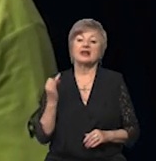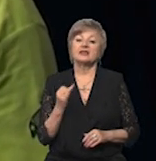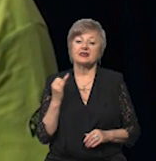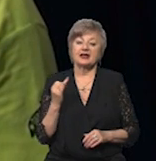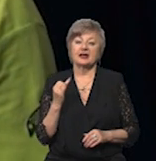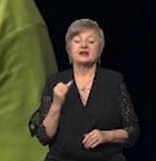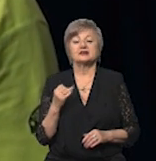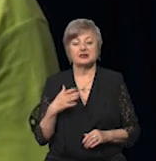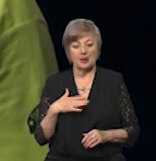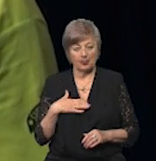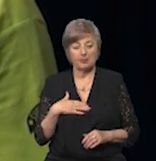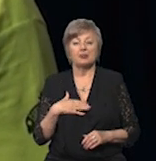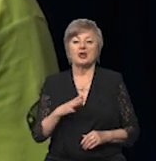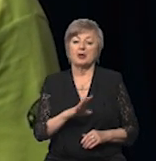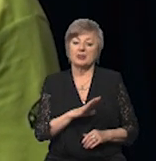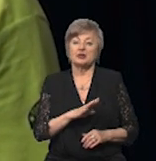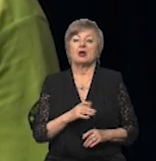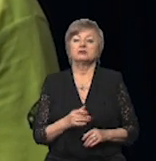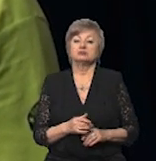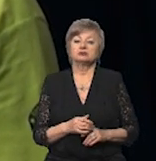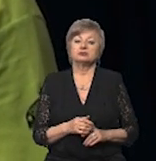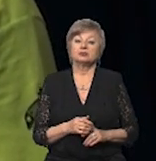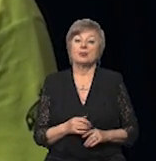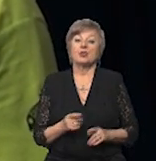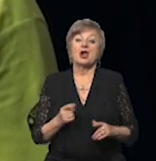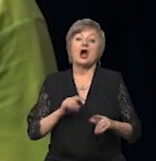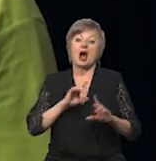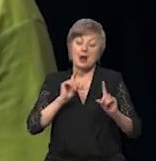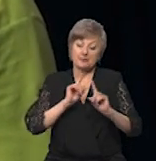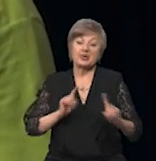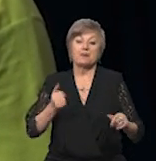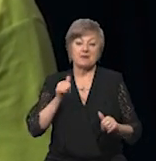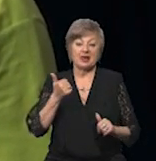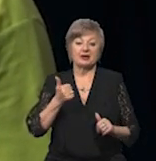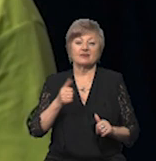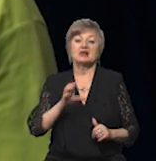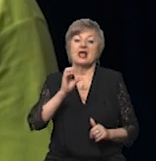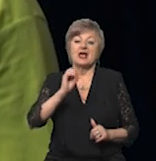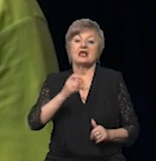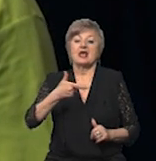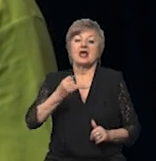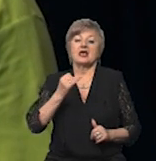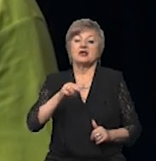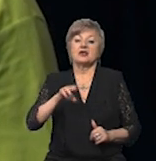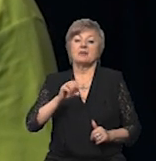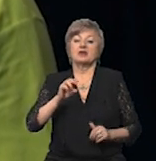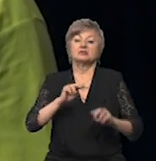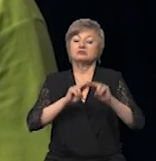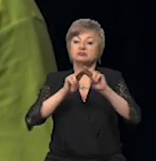для біолога, географа, місцях. А перша екзотична країна – це був Єгипет. Ну, а потім